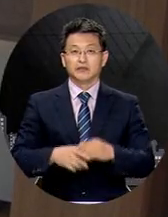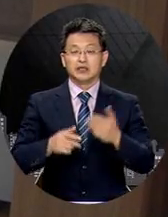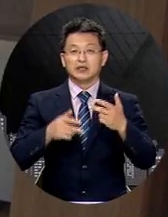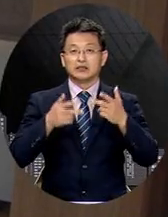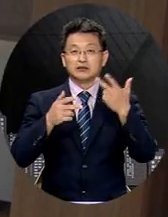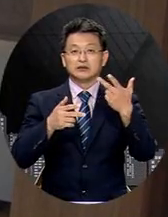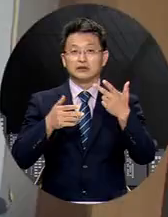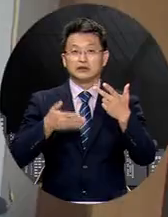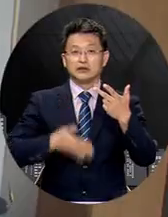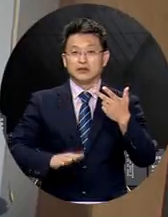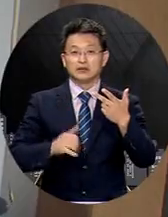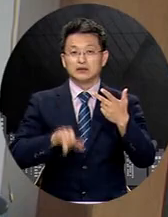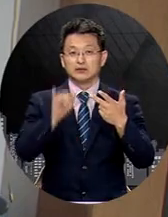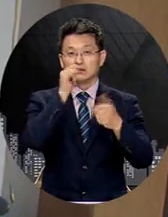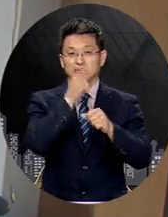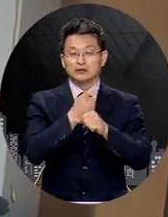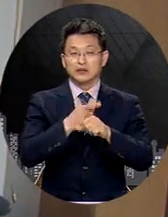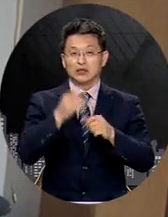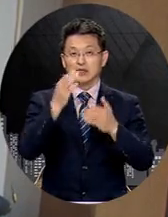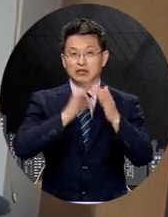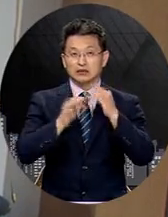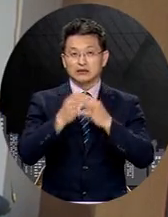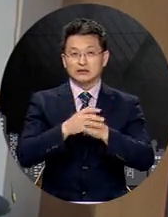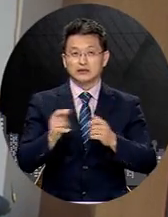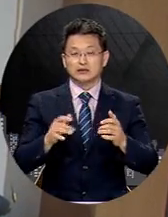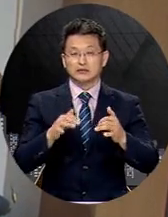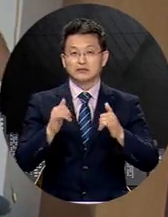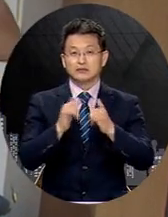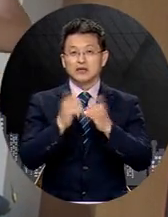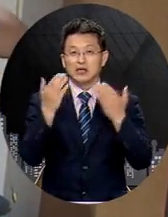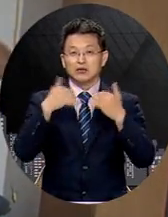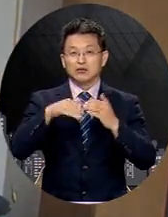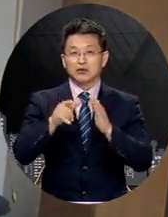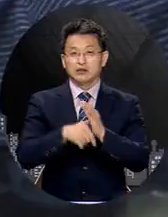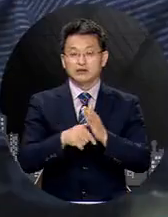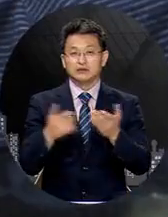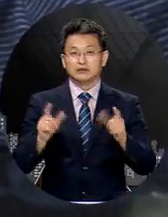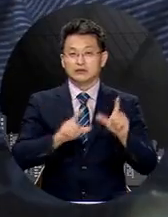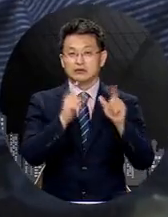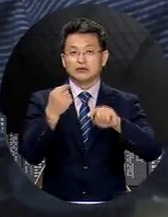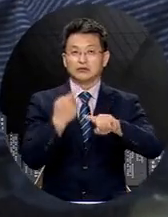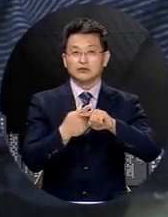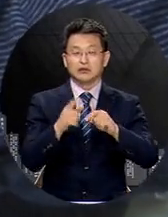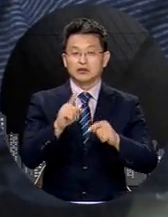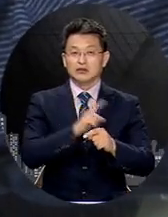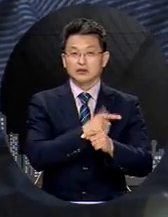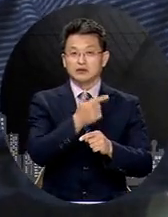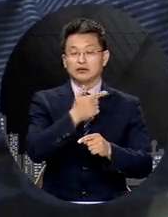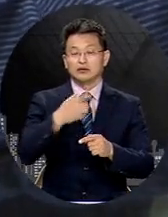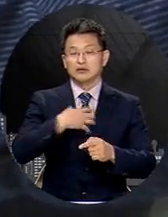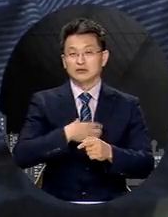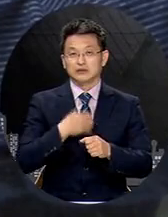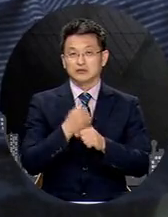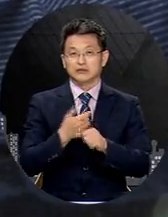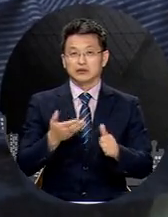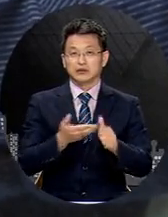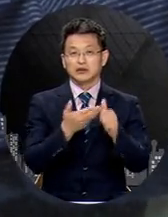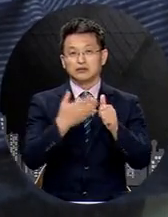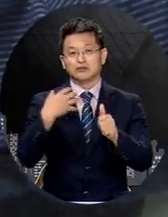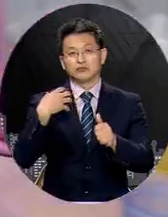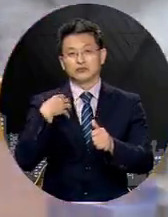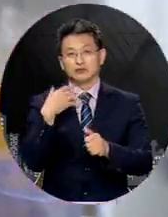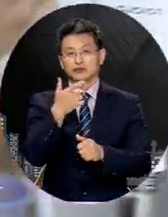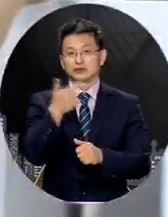7남매를 둔 이유정 씨에게 매일 아침 전쟁 같은 등교 준비는 일상일 뿐. 가장 큰 걱정은 역시 양육비